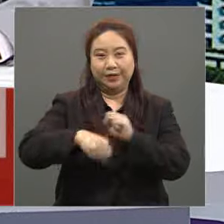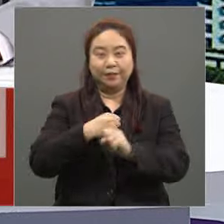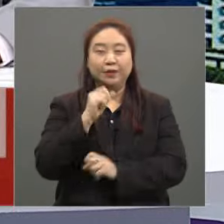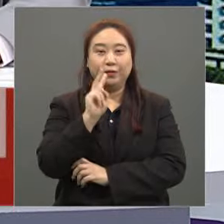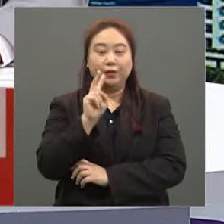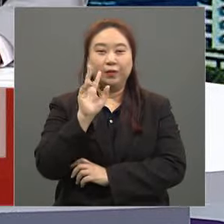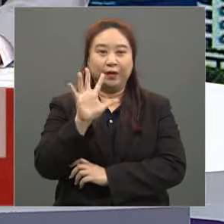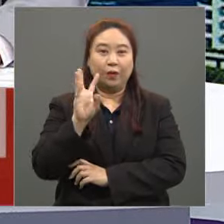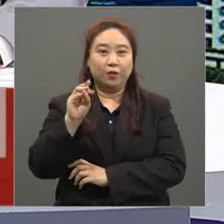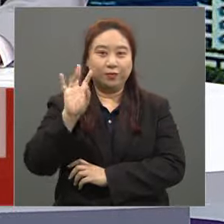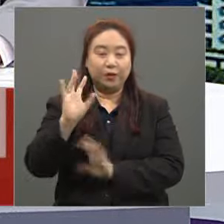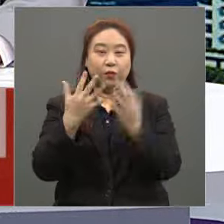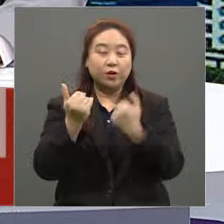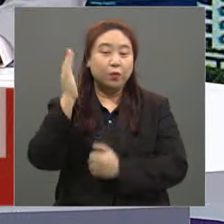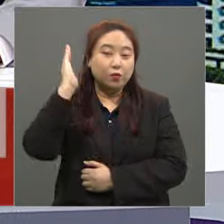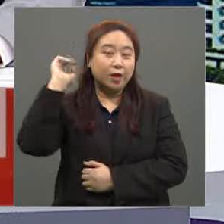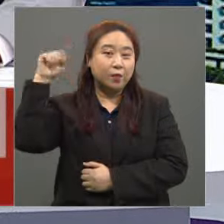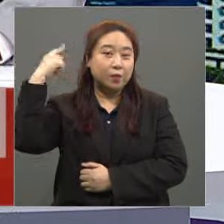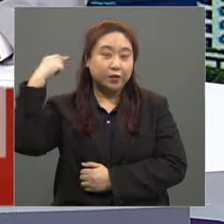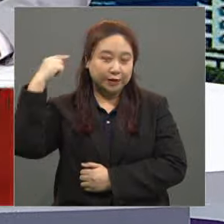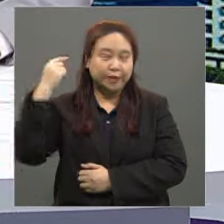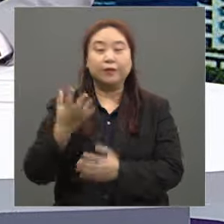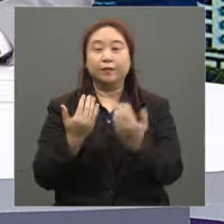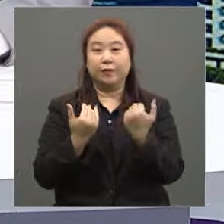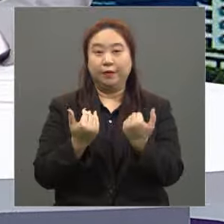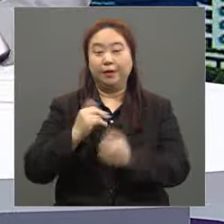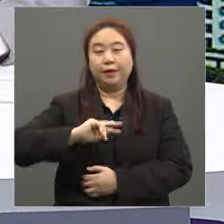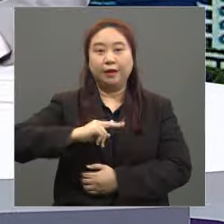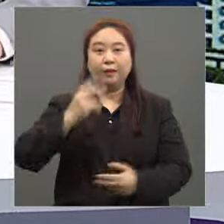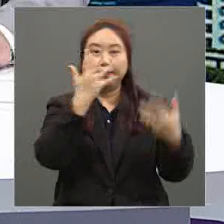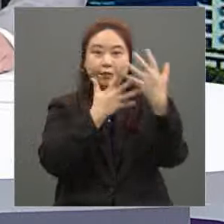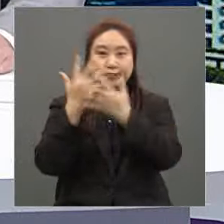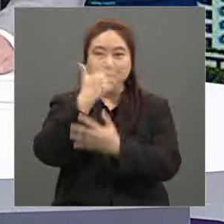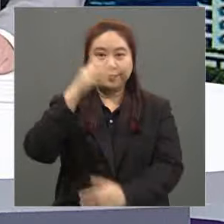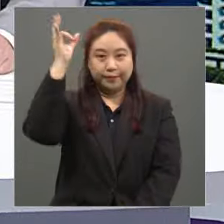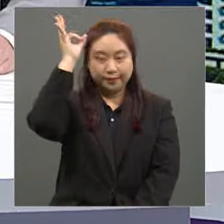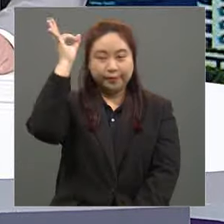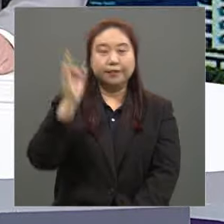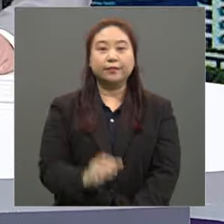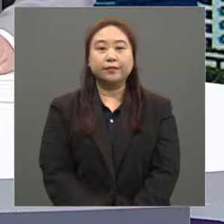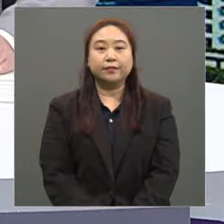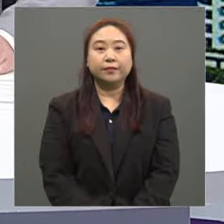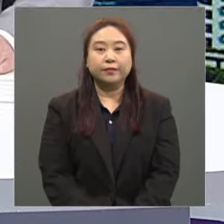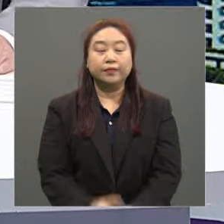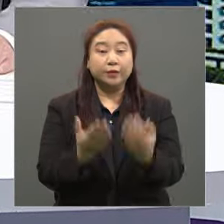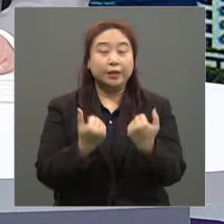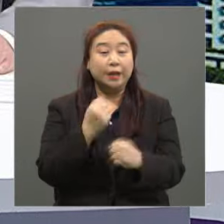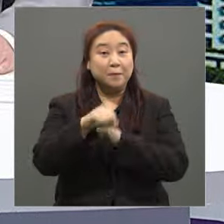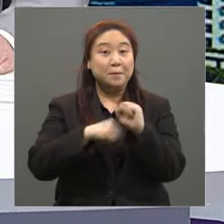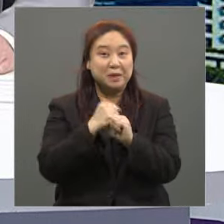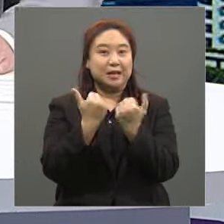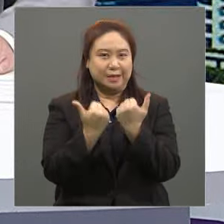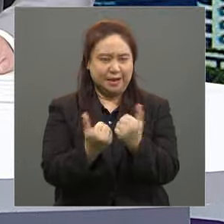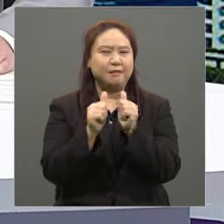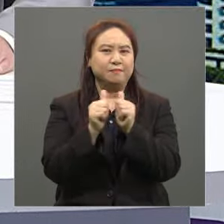วีรศักดิ์ขอบเขตดิฉันปฐมาพรหาญชัญใชัส่วนล่างปสามือวันนี้พบกับคุณอรรถการเที่ยงปรชารักษ์ค่ะเนื่องในปีมหามงคลพระบาท